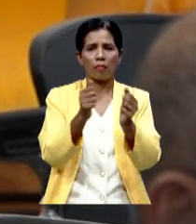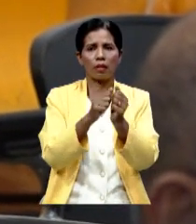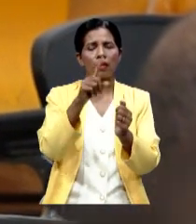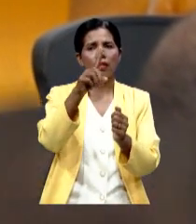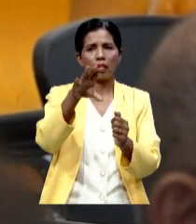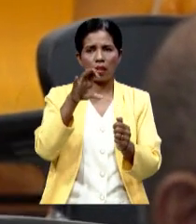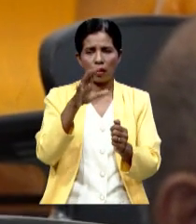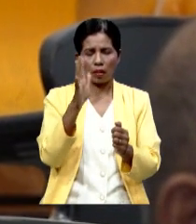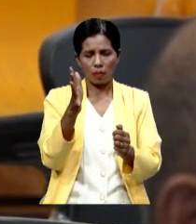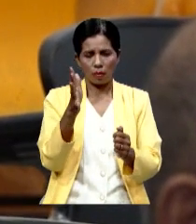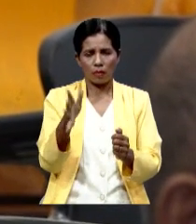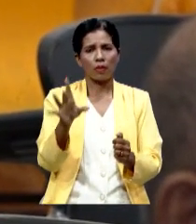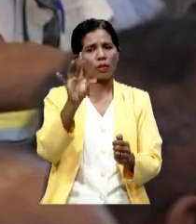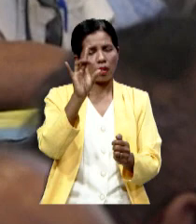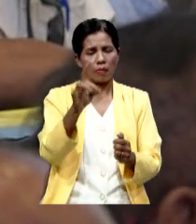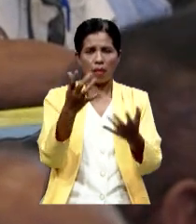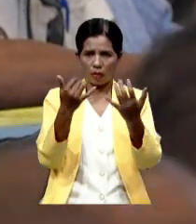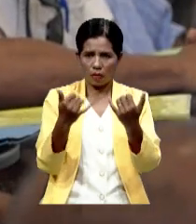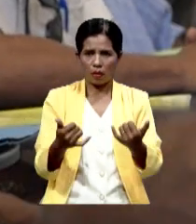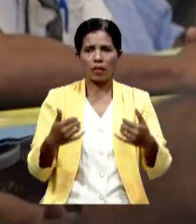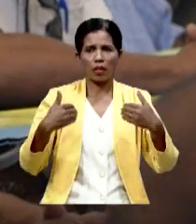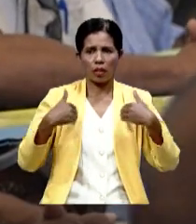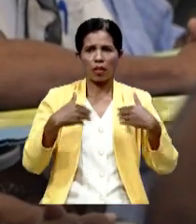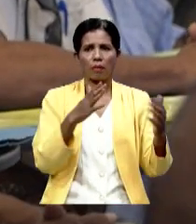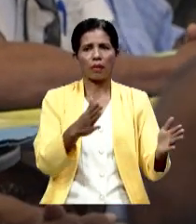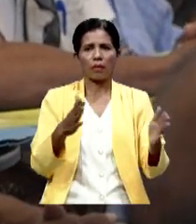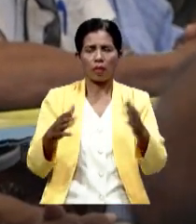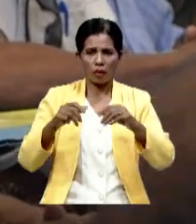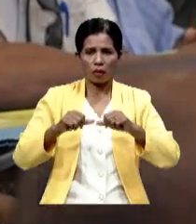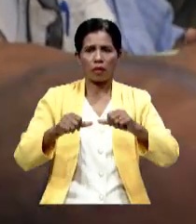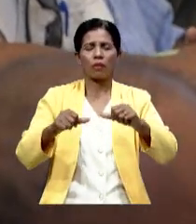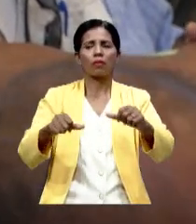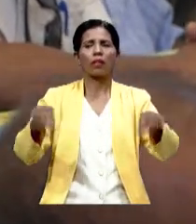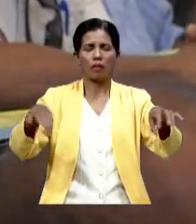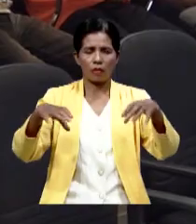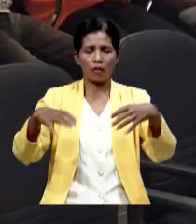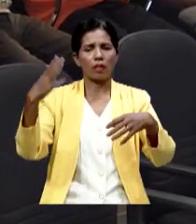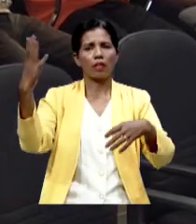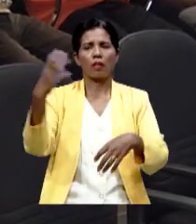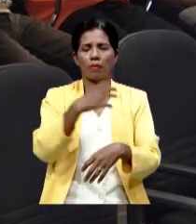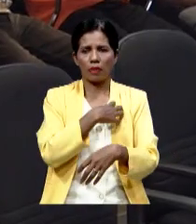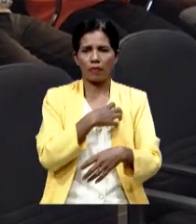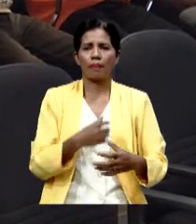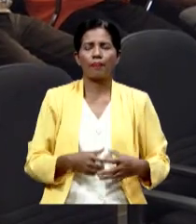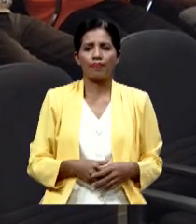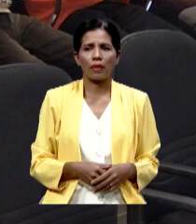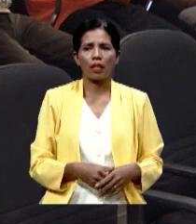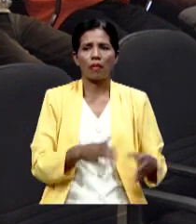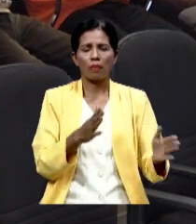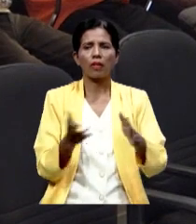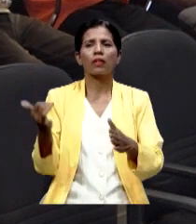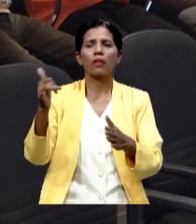ida limanulor singualum, dadaune se ihala prosesu atu continua fale servisu iha PNTL. Prosesu